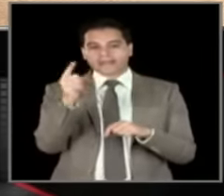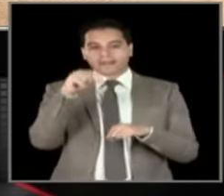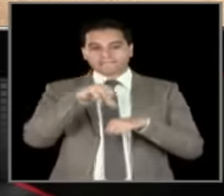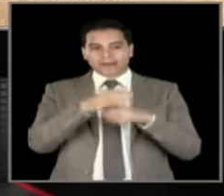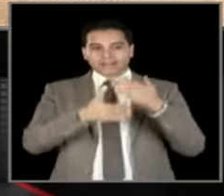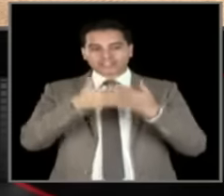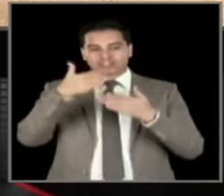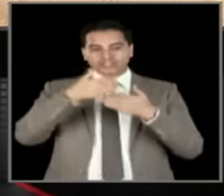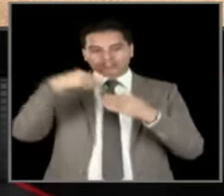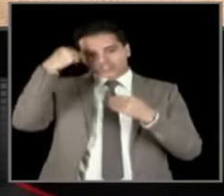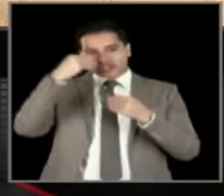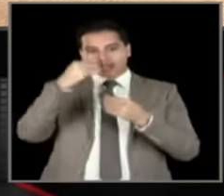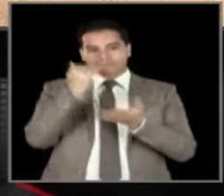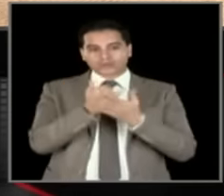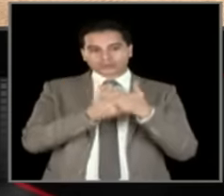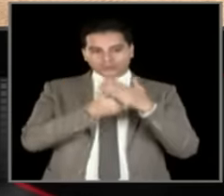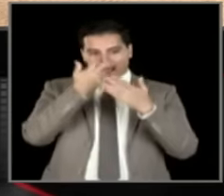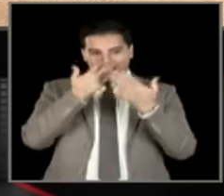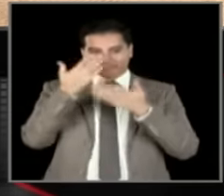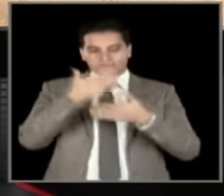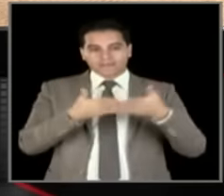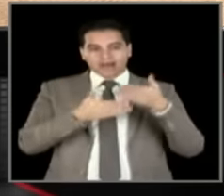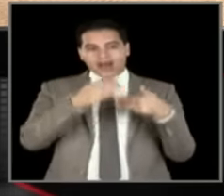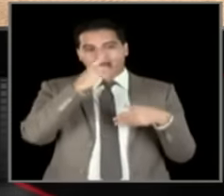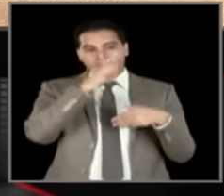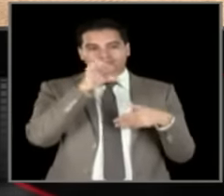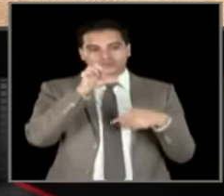بناه الشيخ الزبير ابن علي